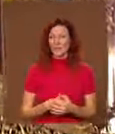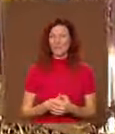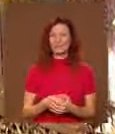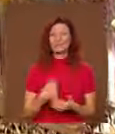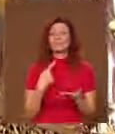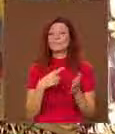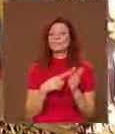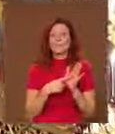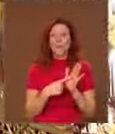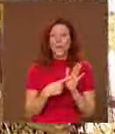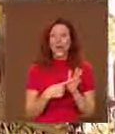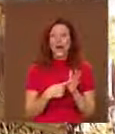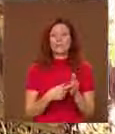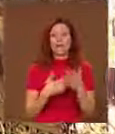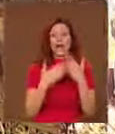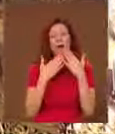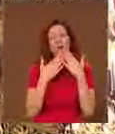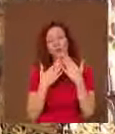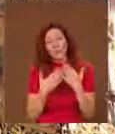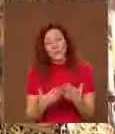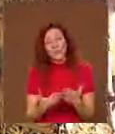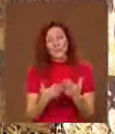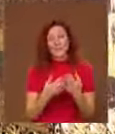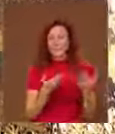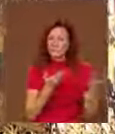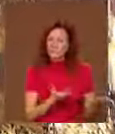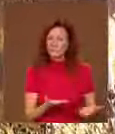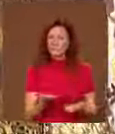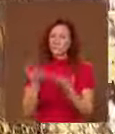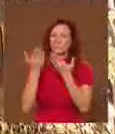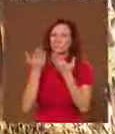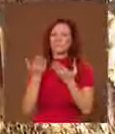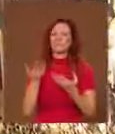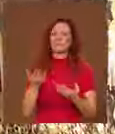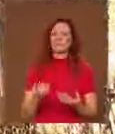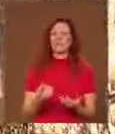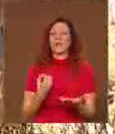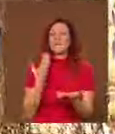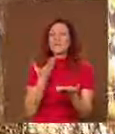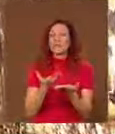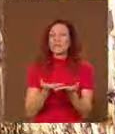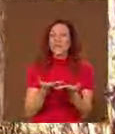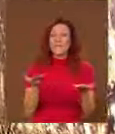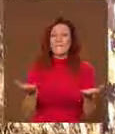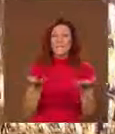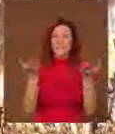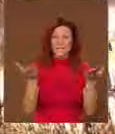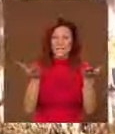в израз на благодарственото приношение и възношение, въздигане